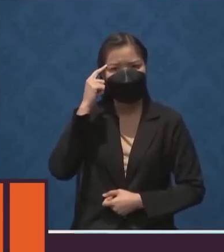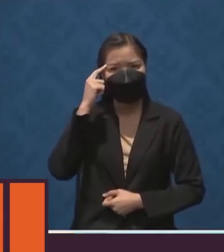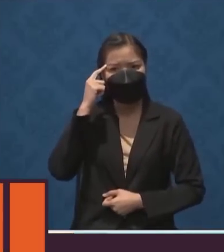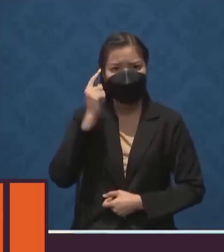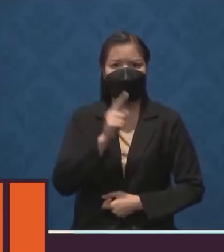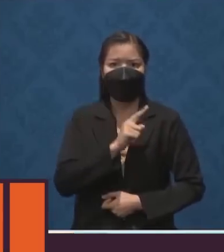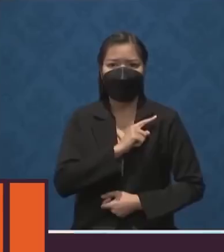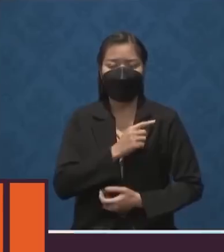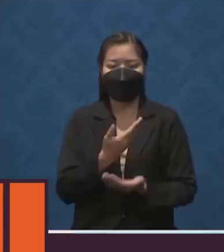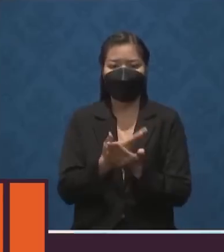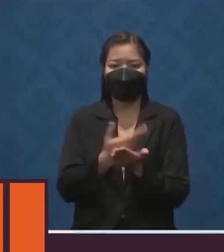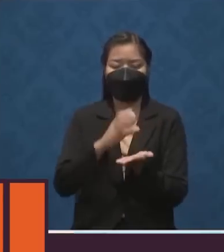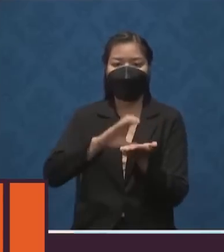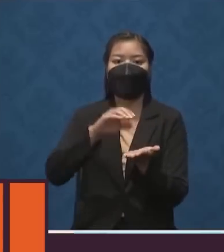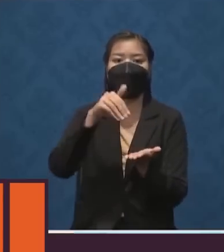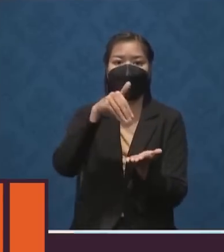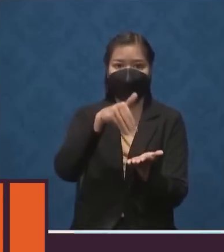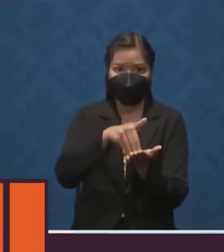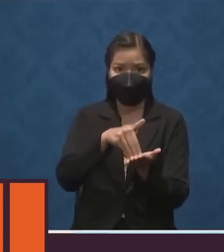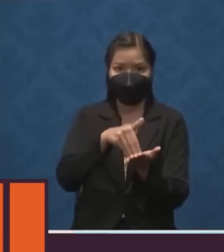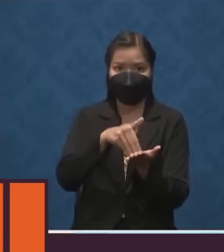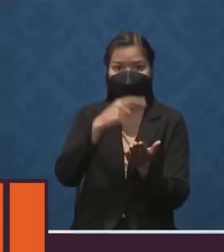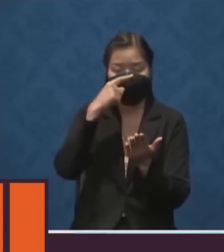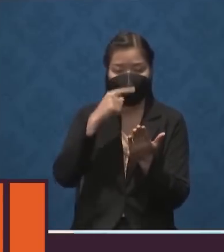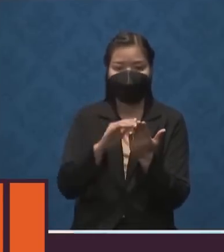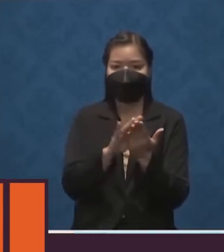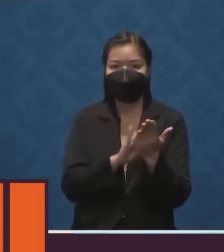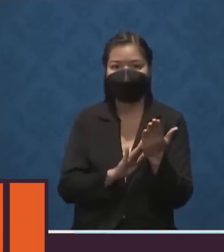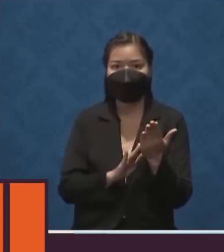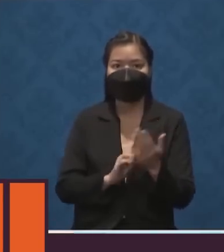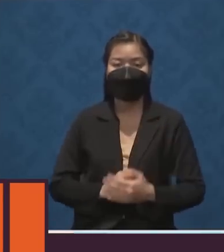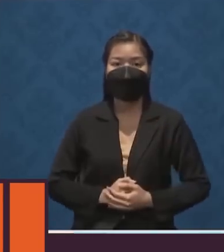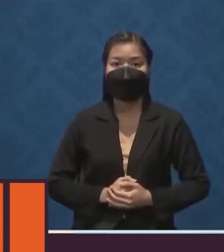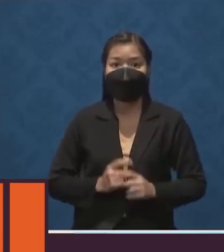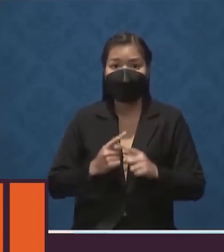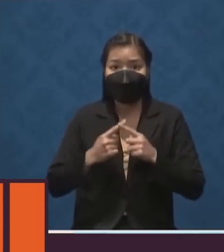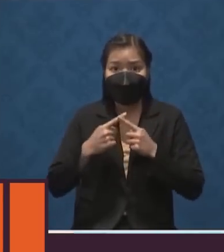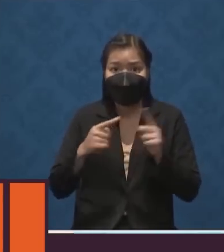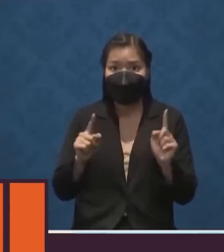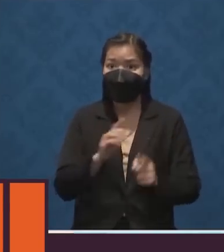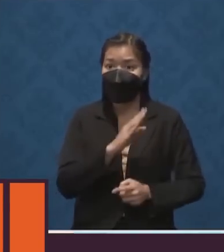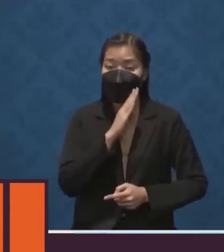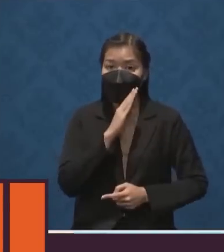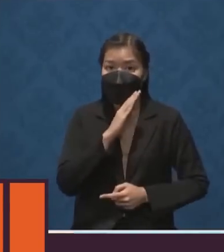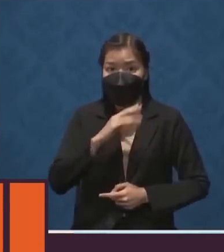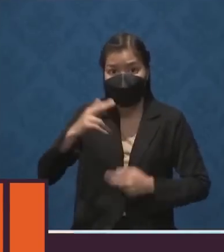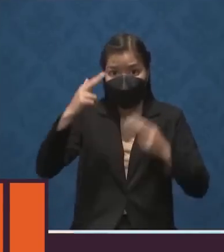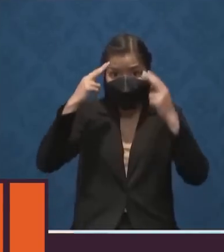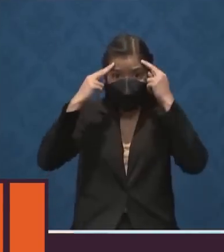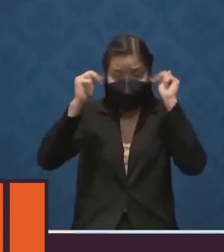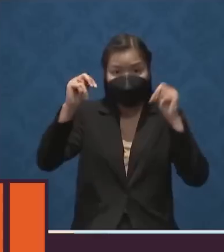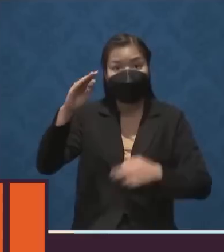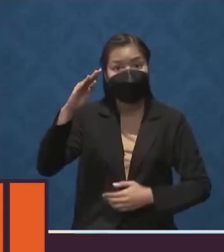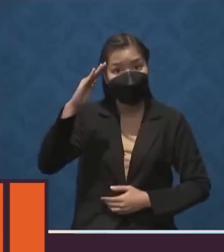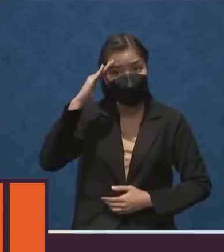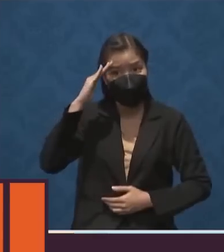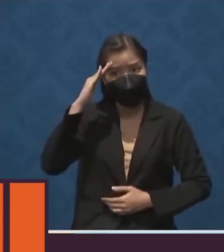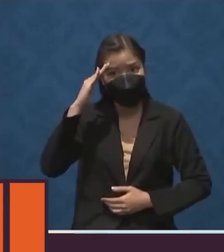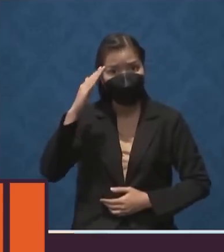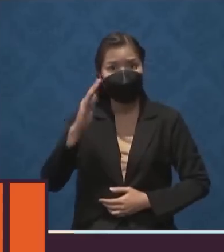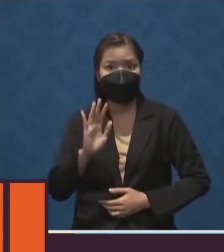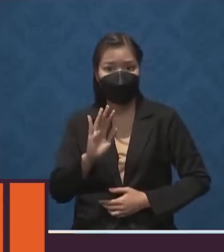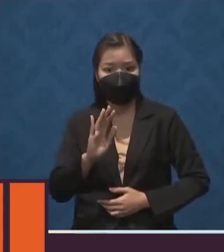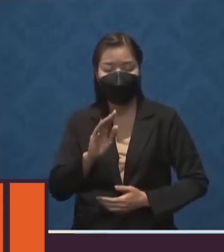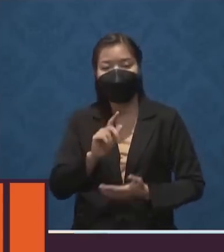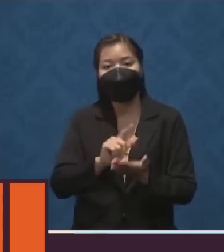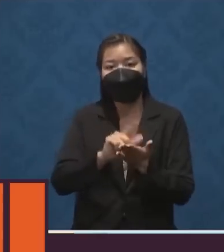ารแ่นดนได้แต่ ทํ้กลับกัครับวนใดที่นายกไม่ชื่อผลเอกประยุทธจัโอชาผมอาจจะพอ